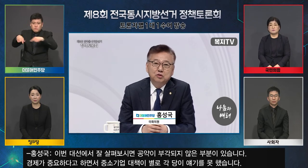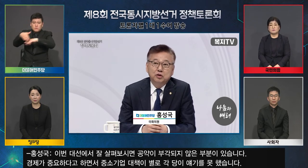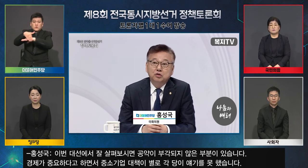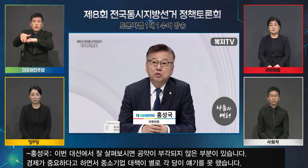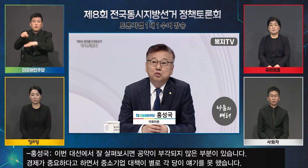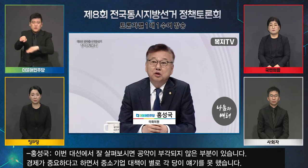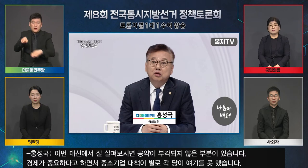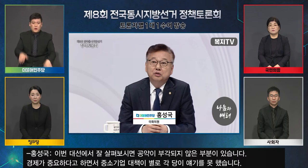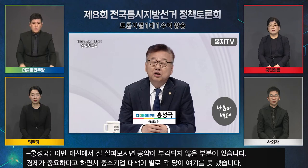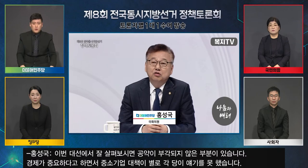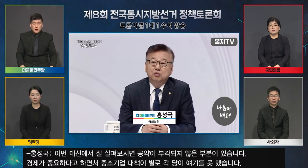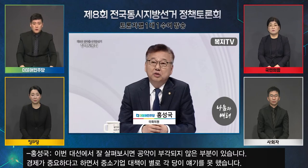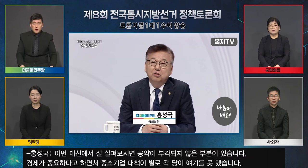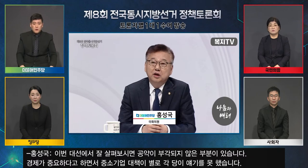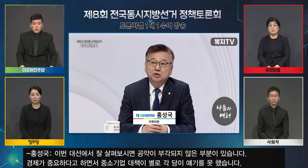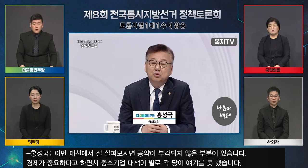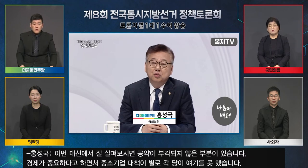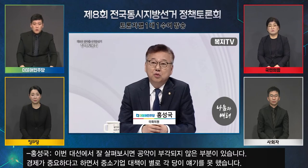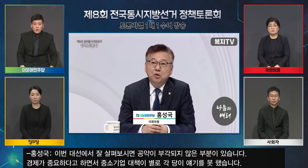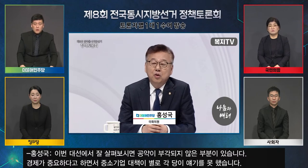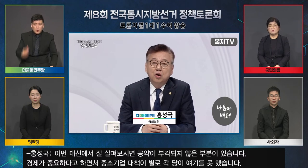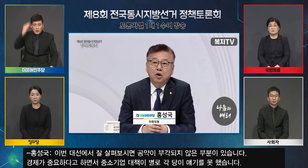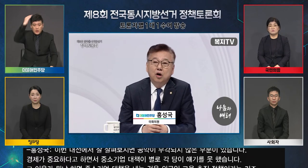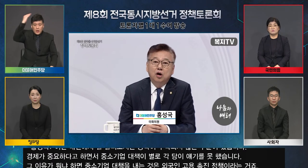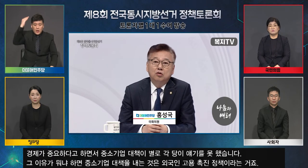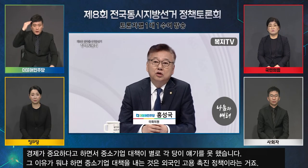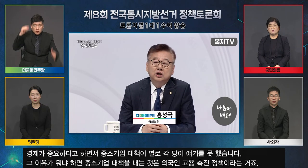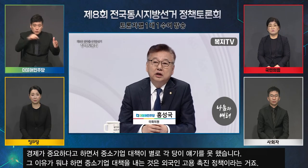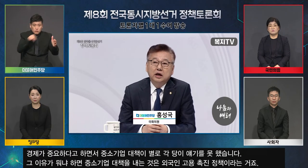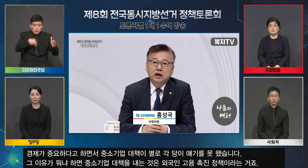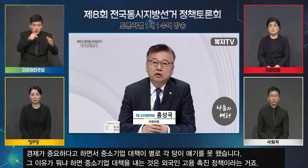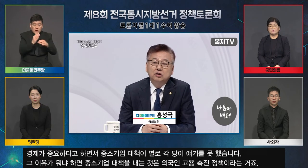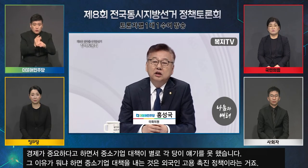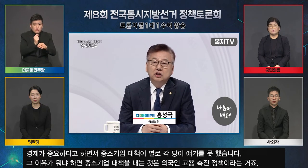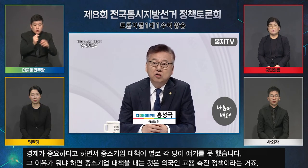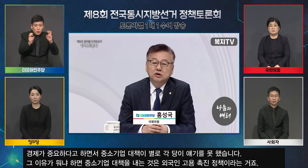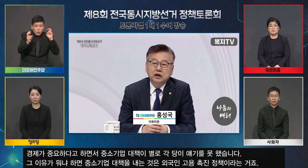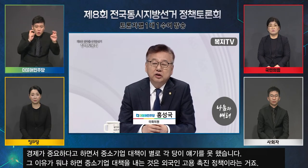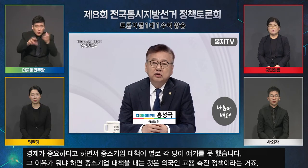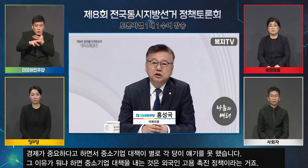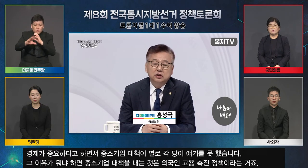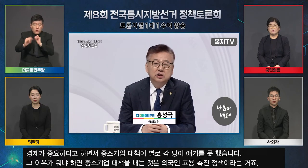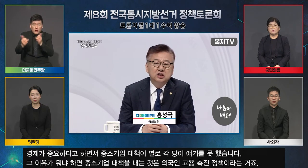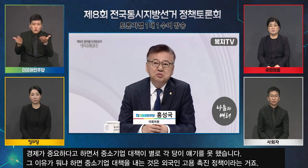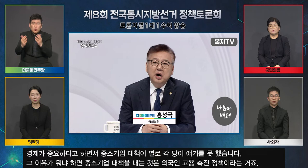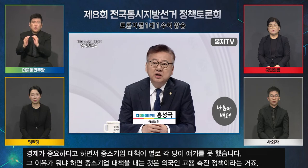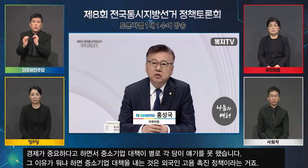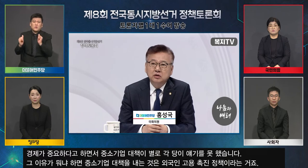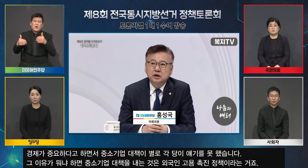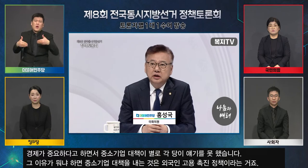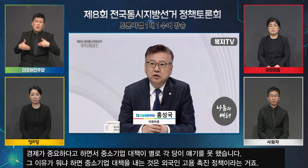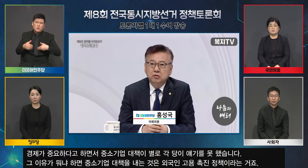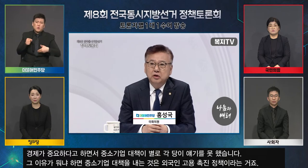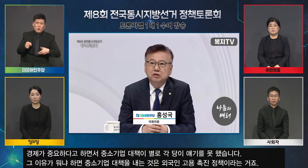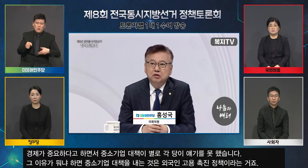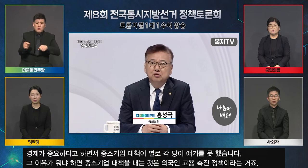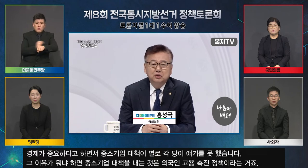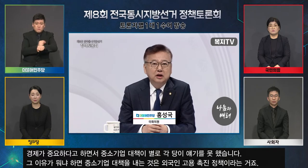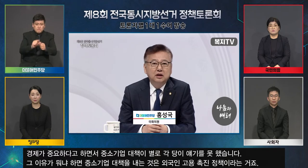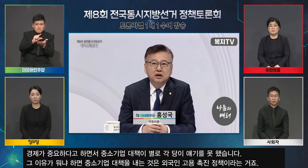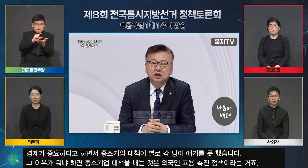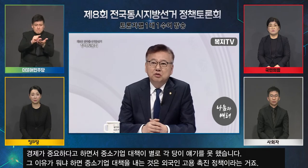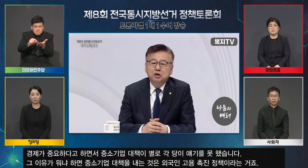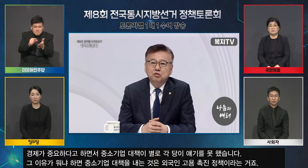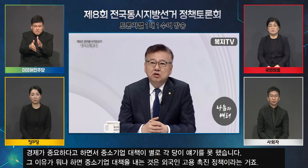중소기업들은 외국인 노동자 없이 할 수 없다고 할 정도로 우리 경제의 현실, 특히 지방경제의 경우에는